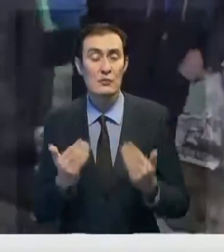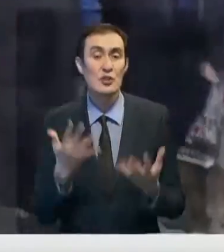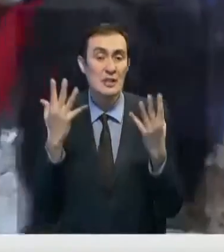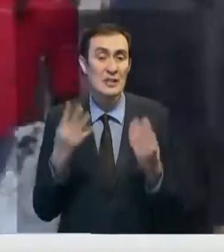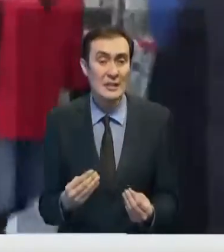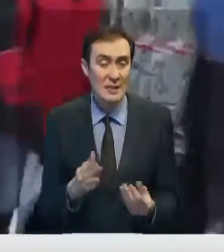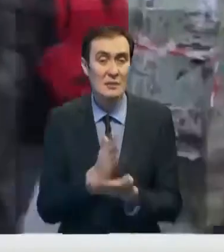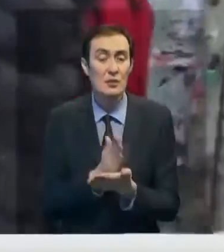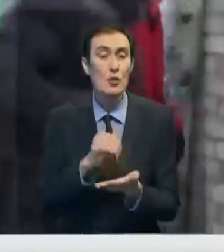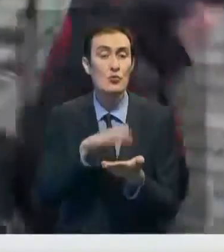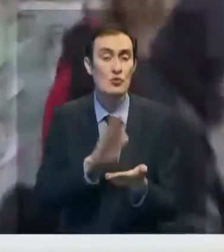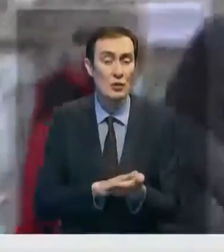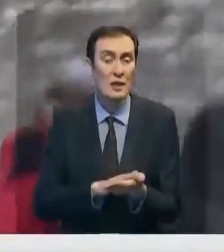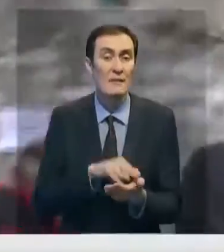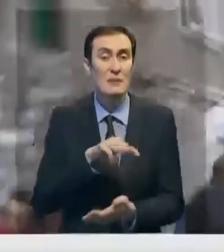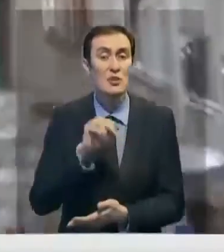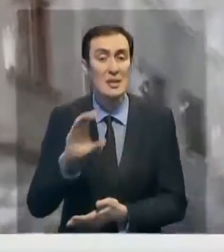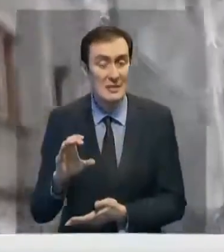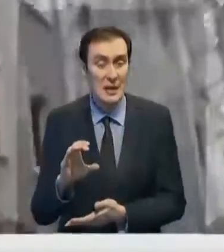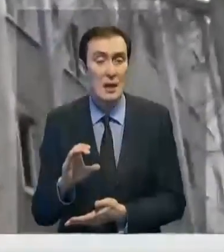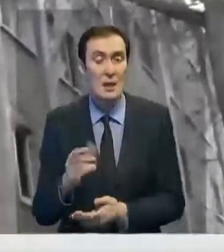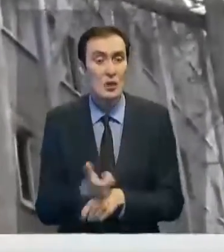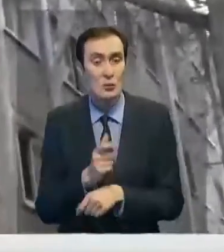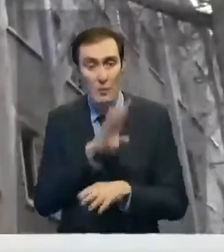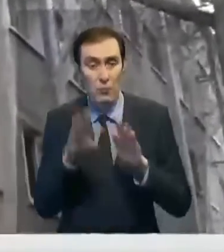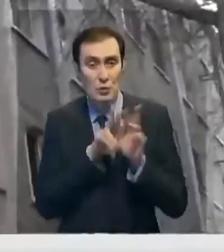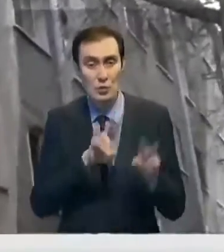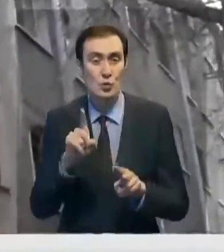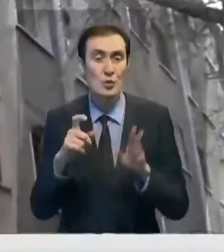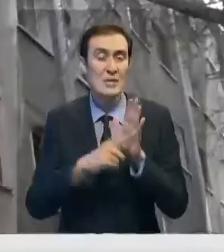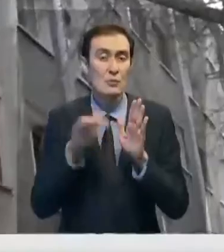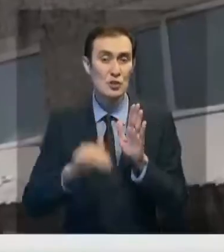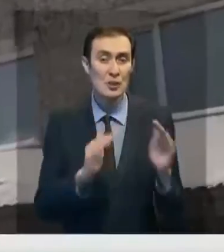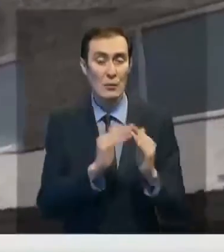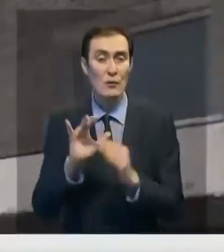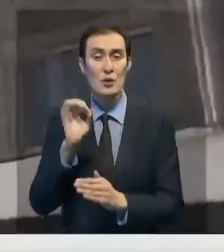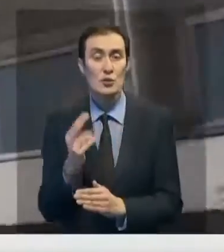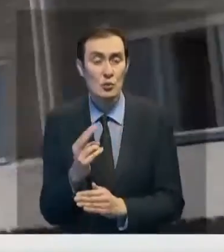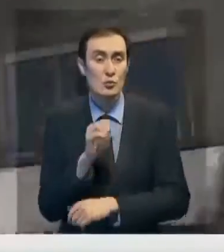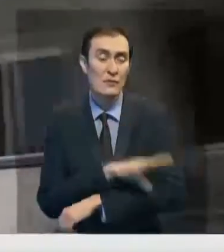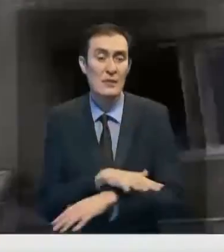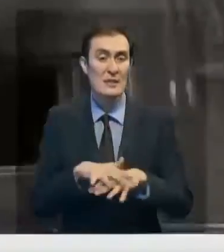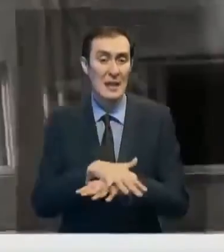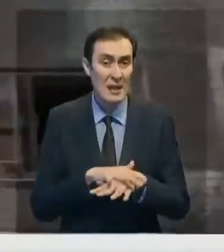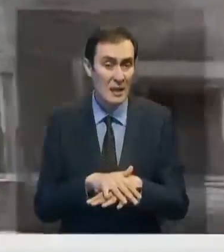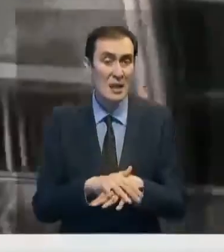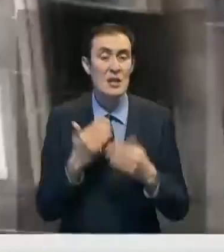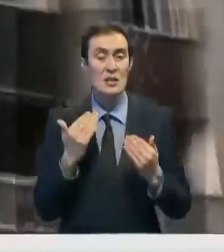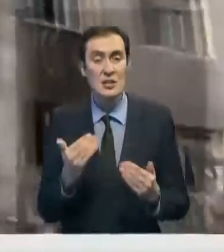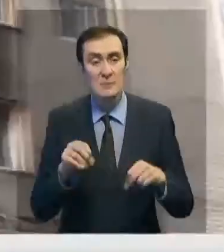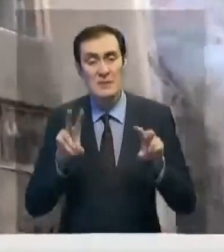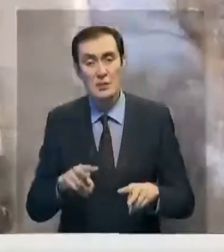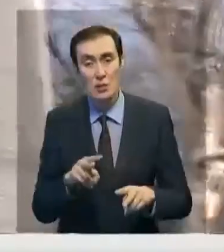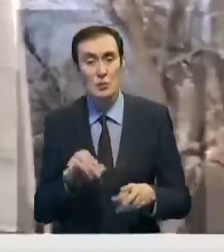сегодня стоят на учете в службах МЧС. На особом контроле 107 тысяч домов социально уязвимых слоев населения. Сейчас